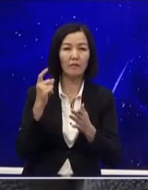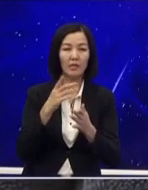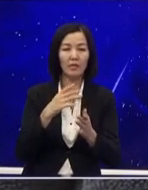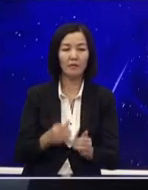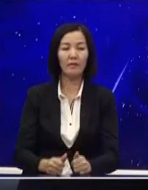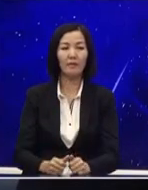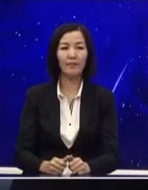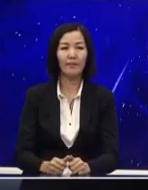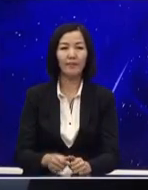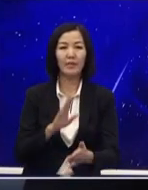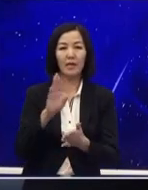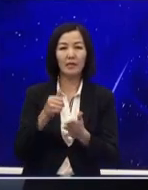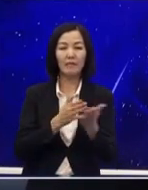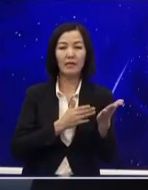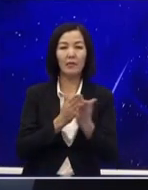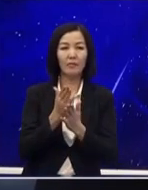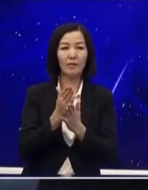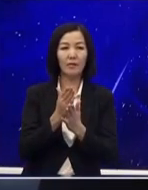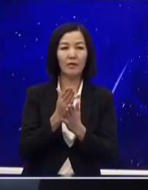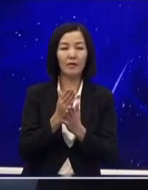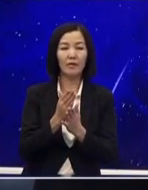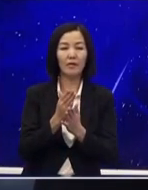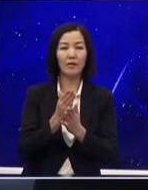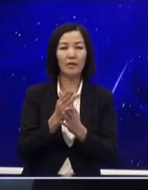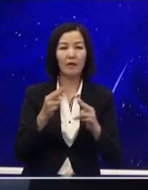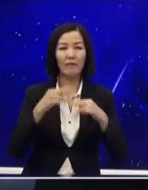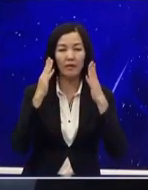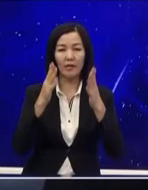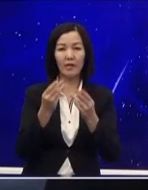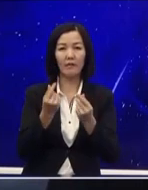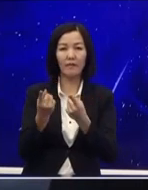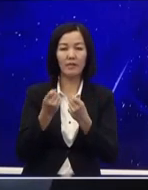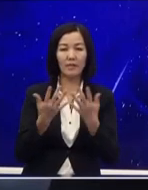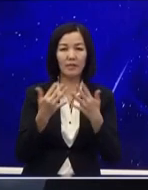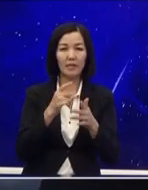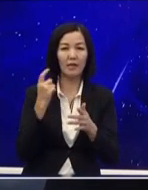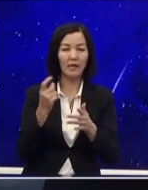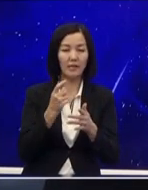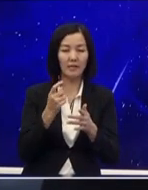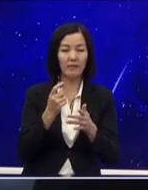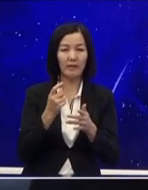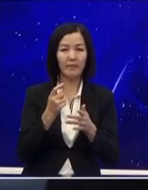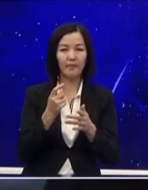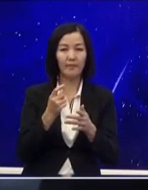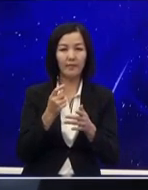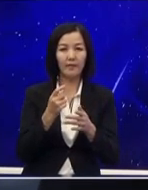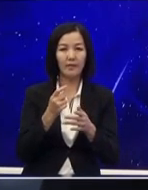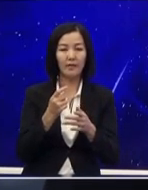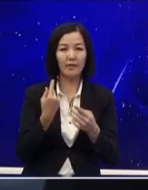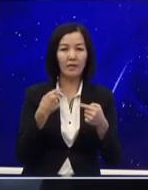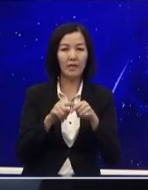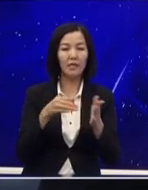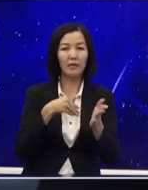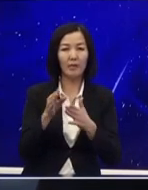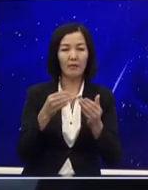комплекса. Основным индикатором сейчас является именно инвестиции в сельское хозяйство. Это приобретение техники, создание